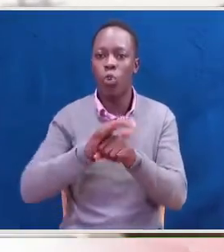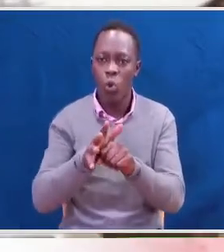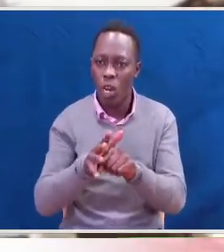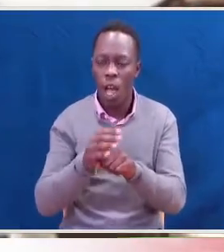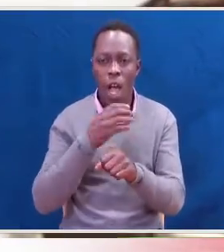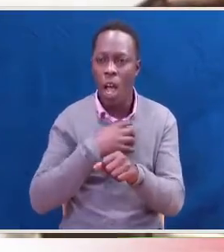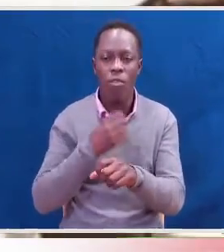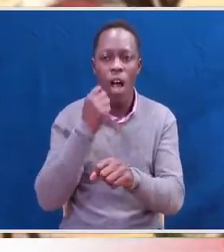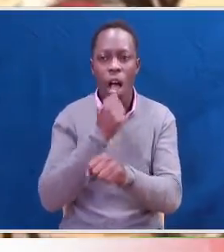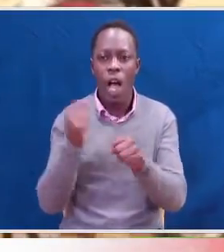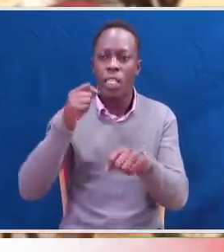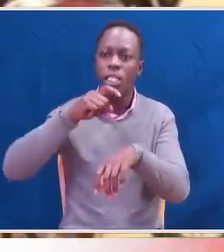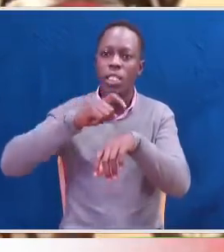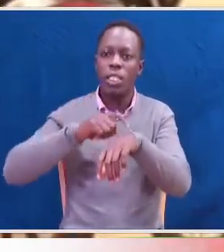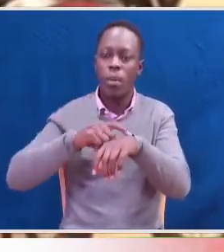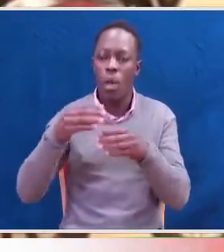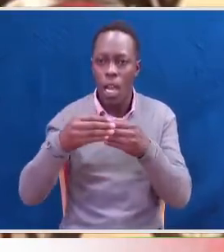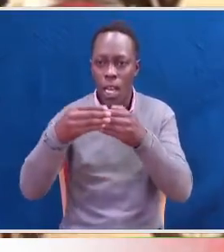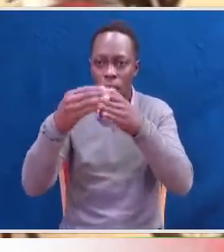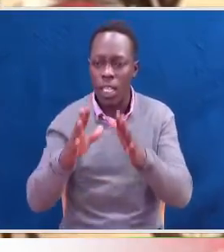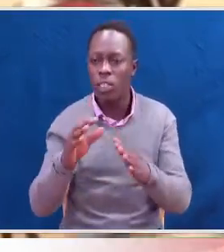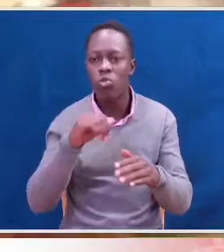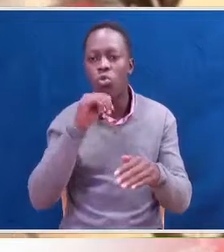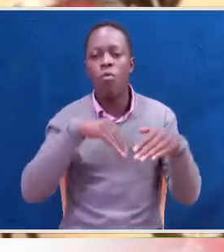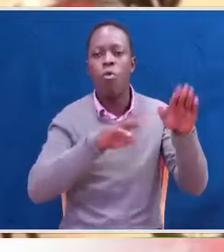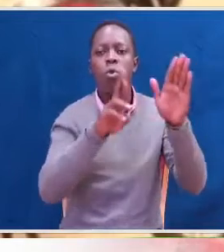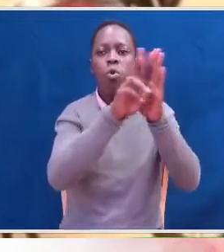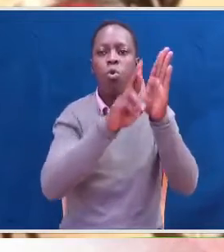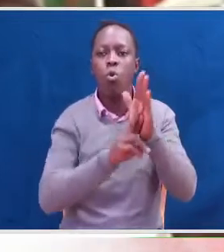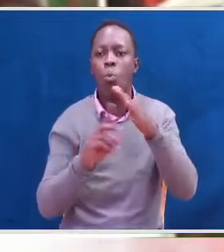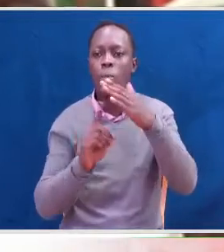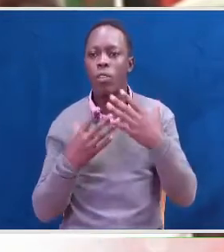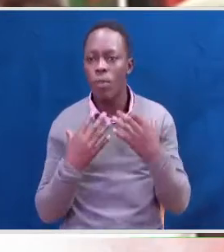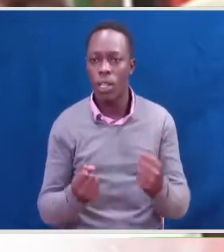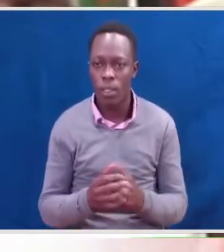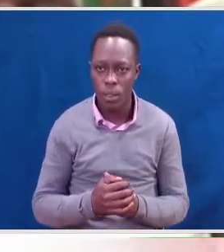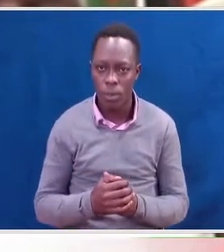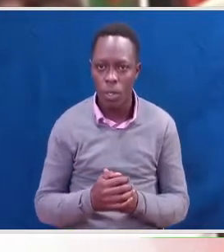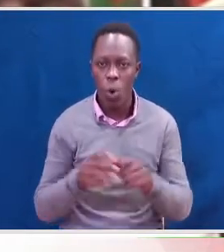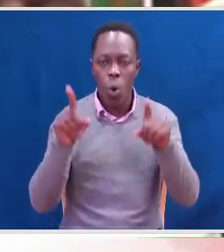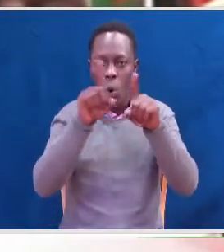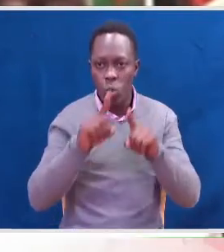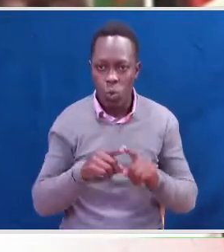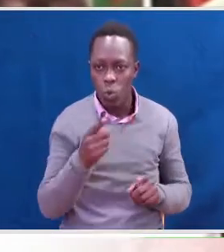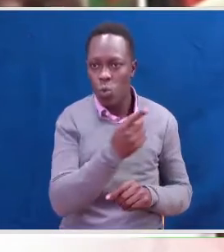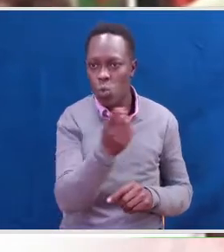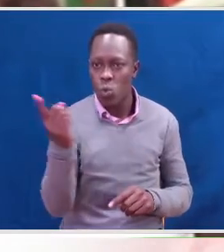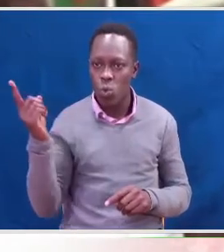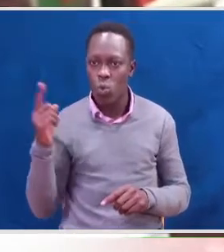ngumu, wakisema viongozi wenyewe hawazingatii sheria za Wizara ya Afya. Na wale ambao